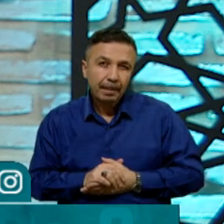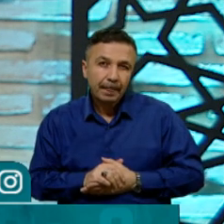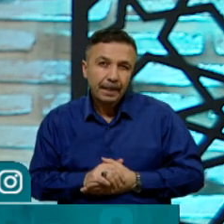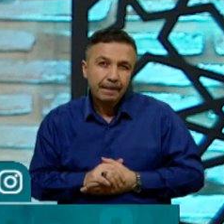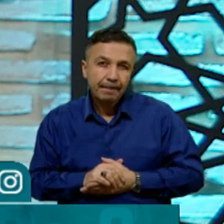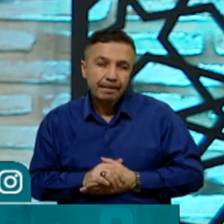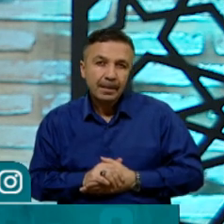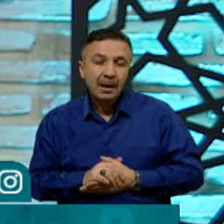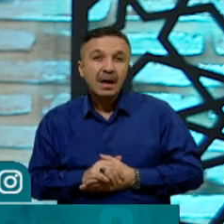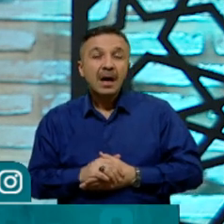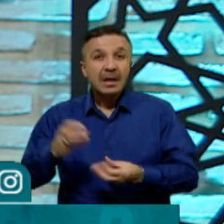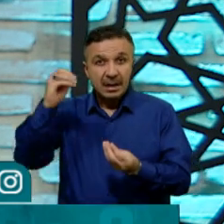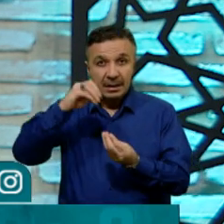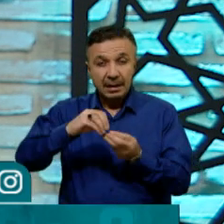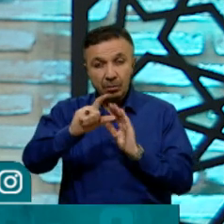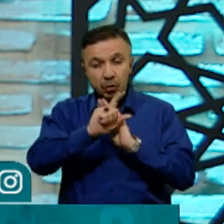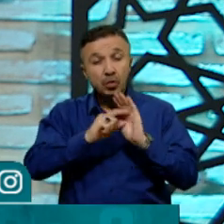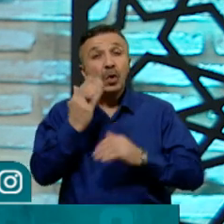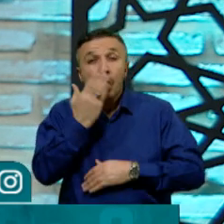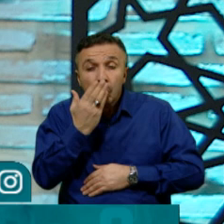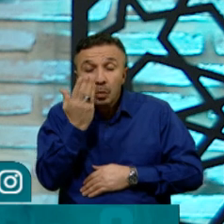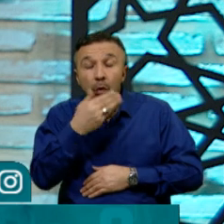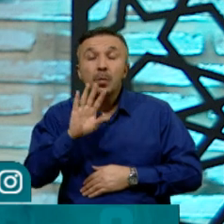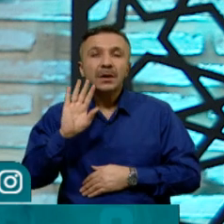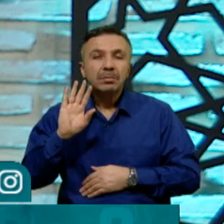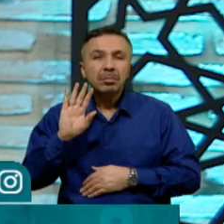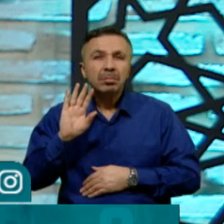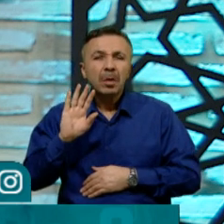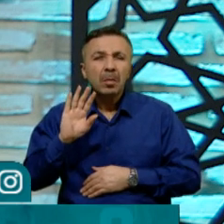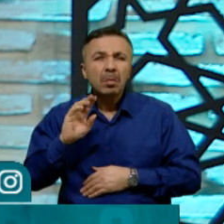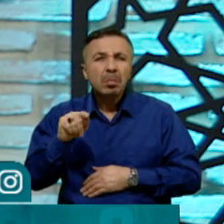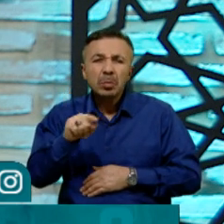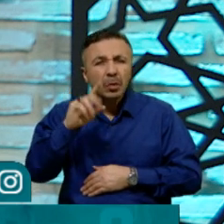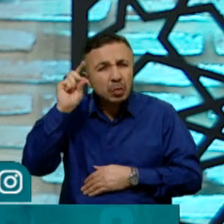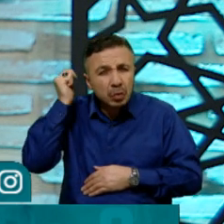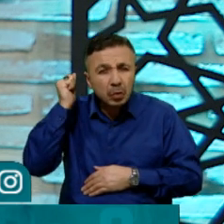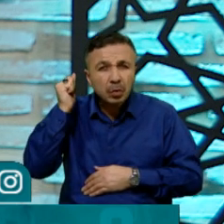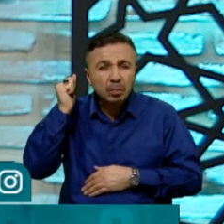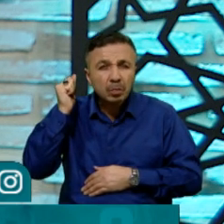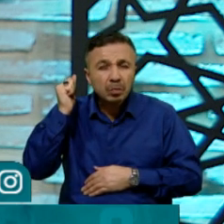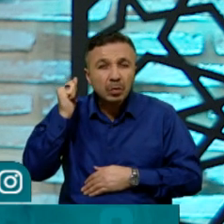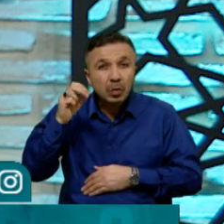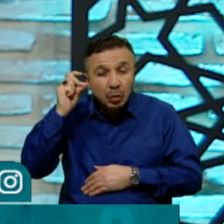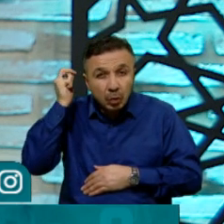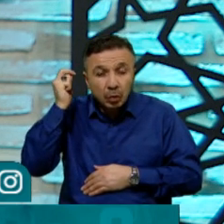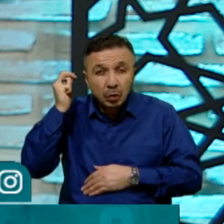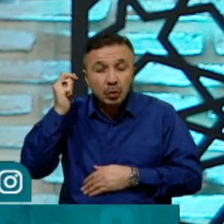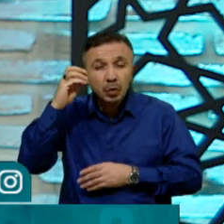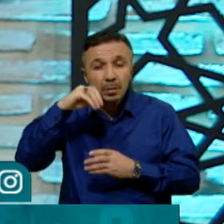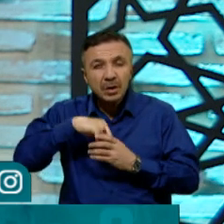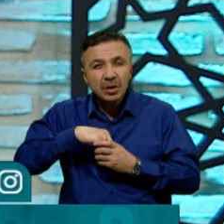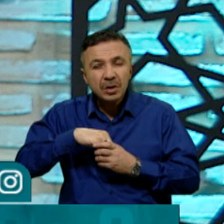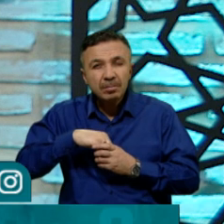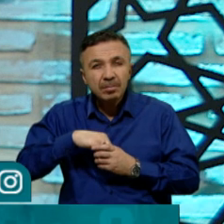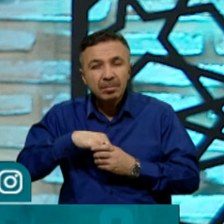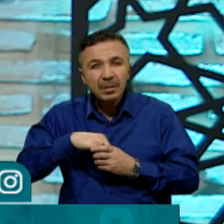evde mi süreyim okudun mu okumadın mı Bunları unutuyorum unuttuğum için bu sefer diyorum